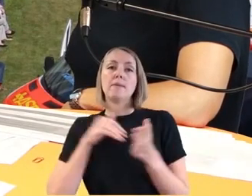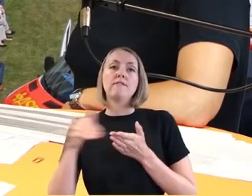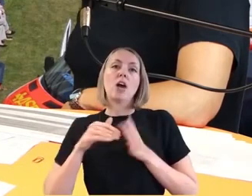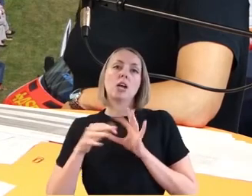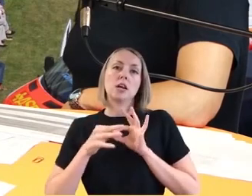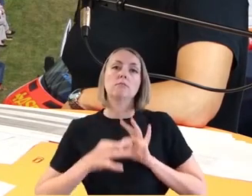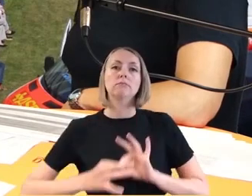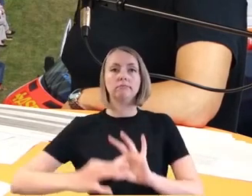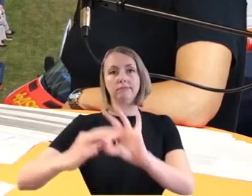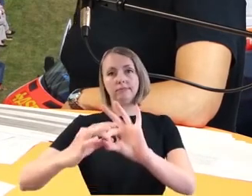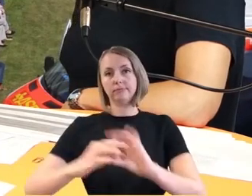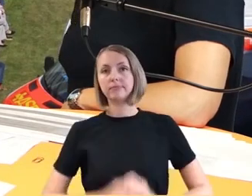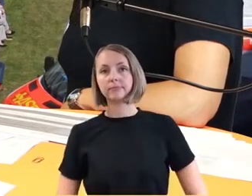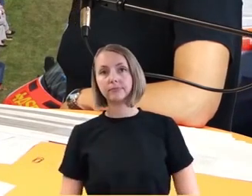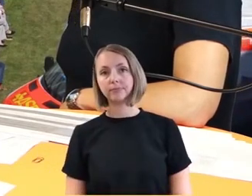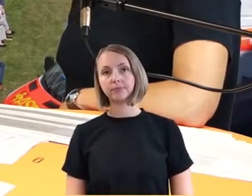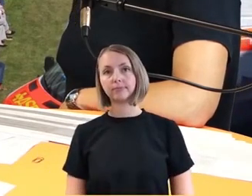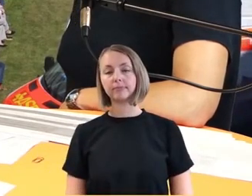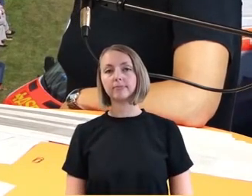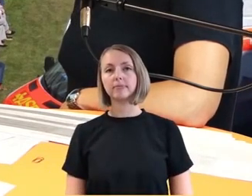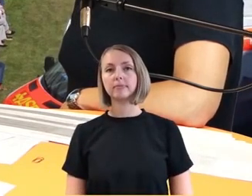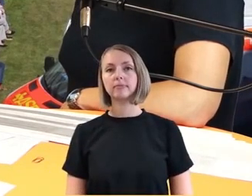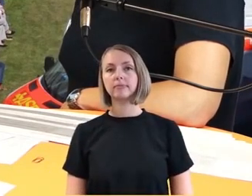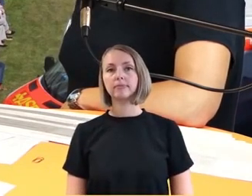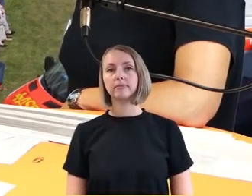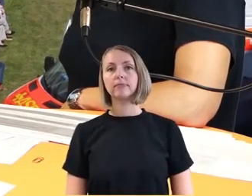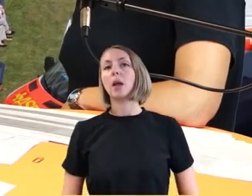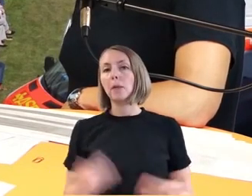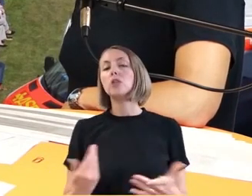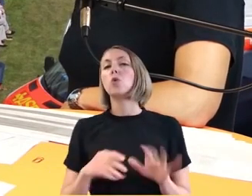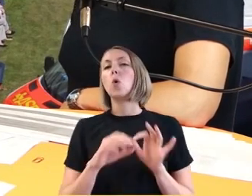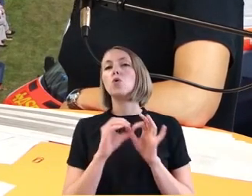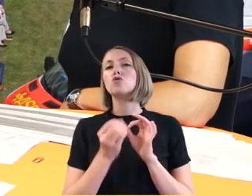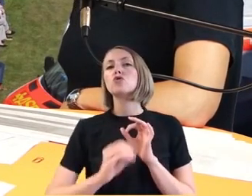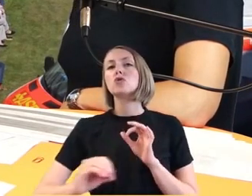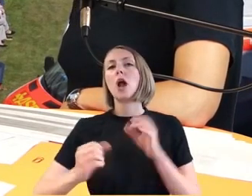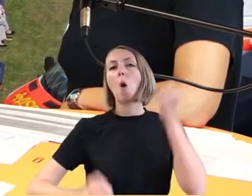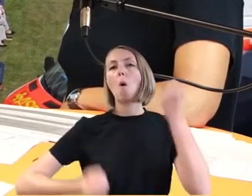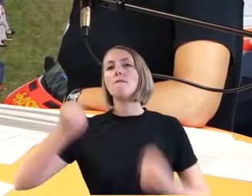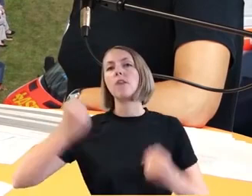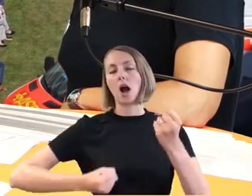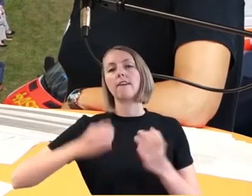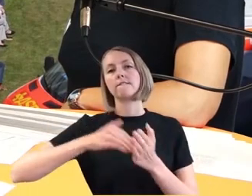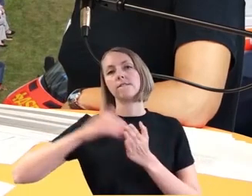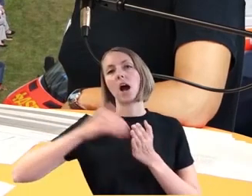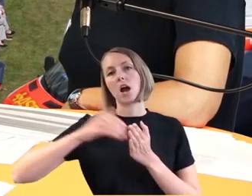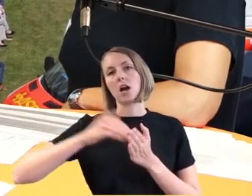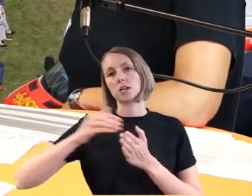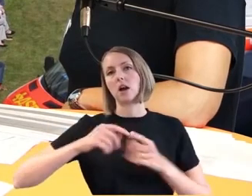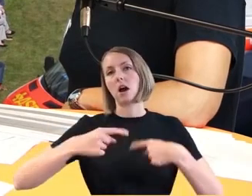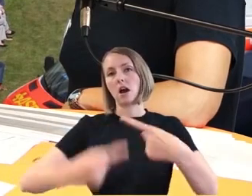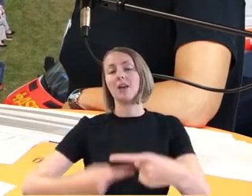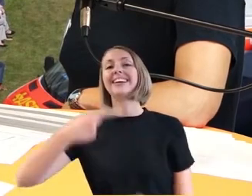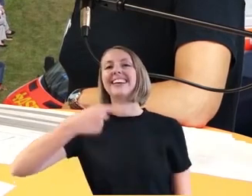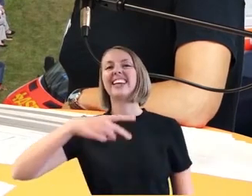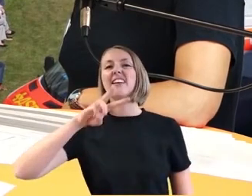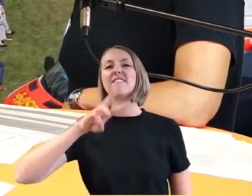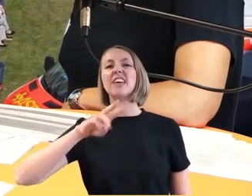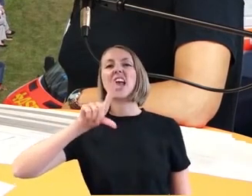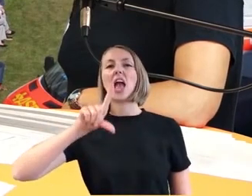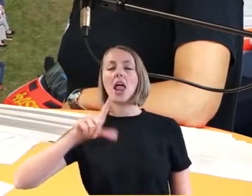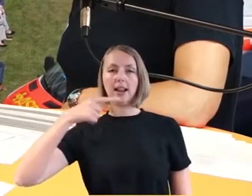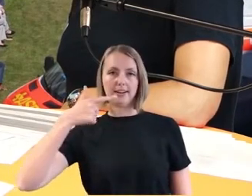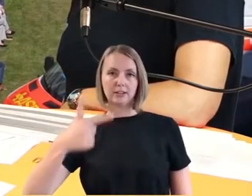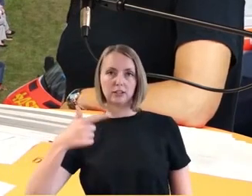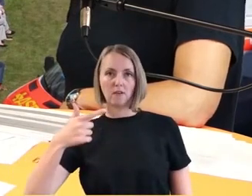ist. Und der Schlauchwagen wird es geben. GWL2 ist der größere genormte